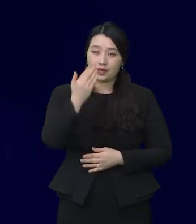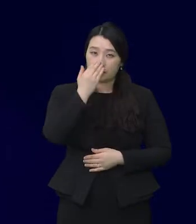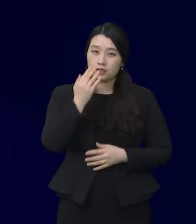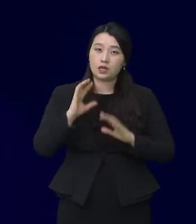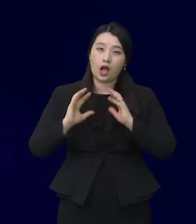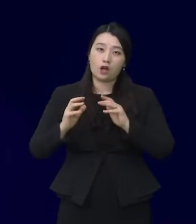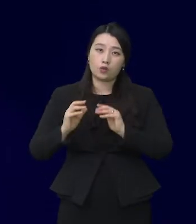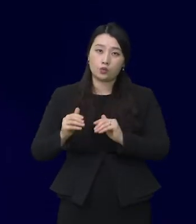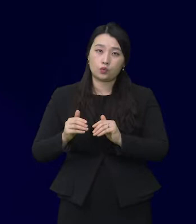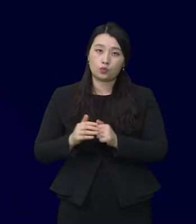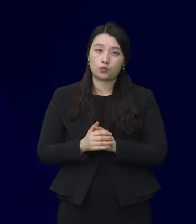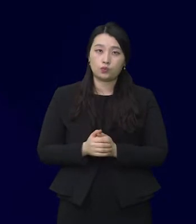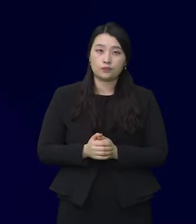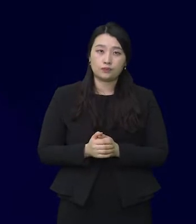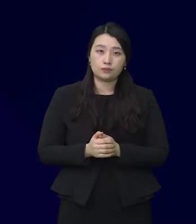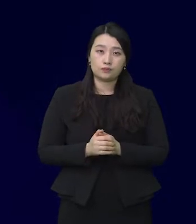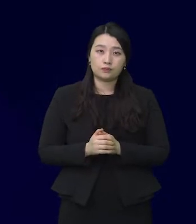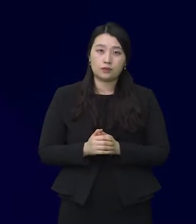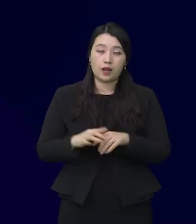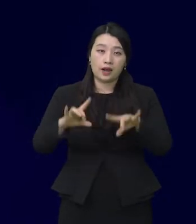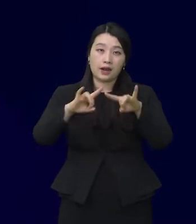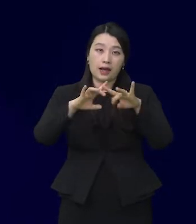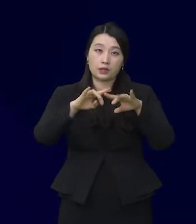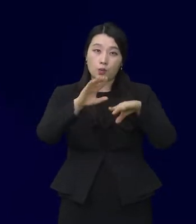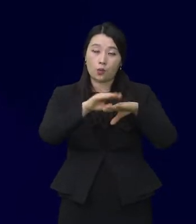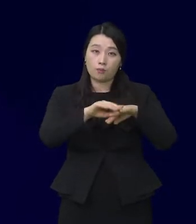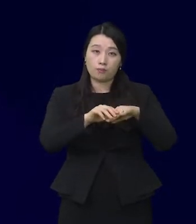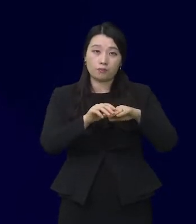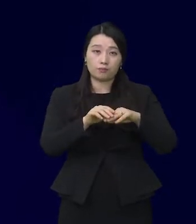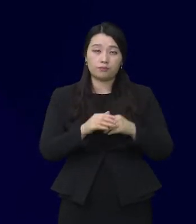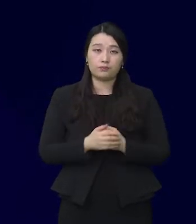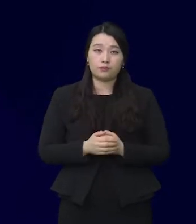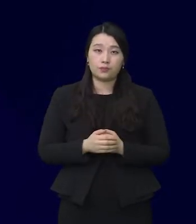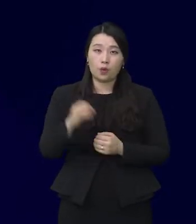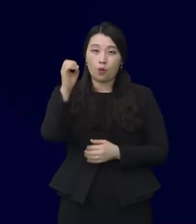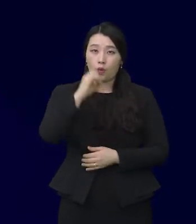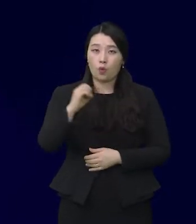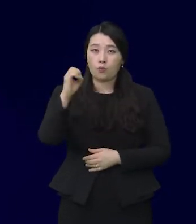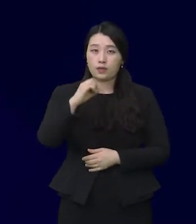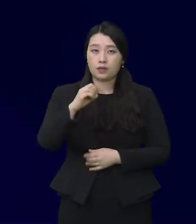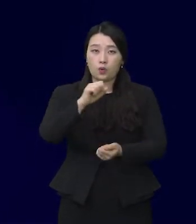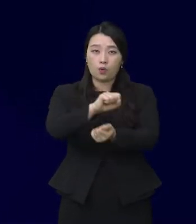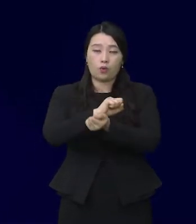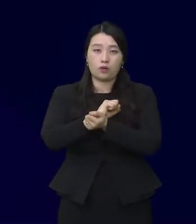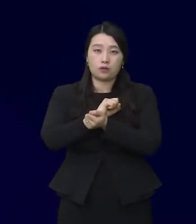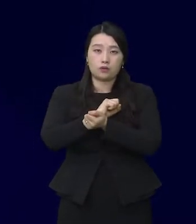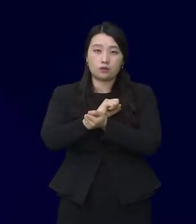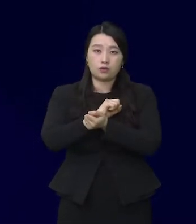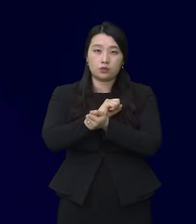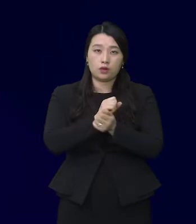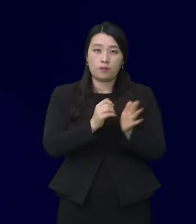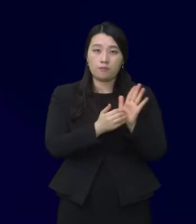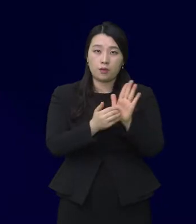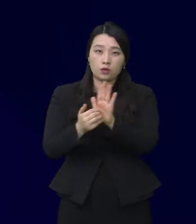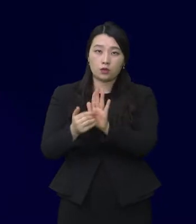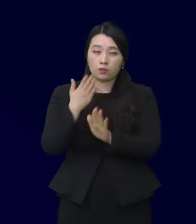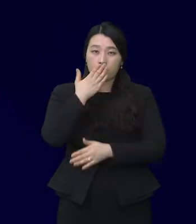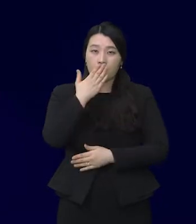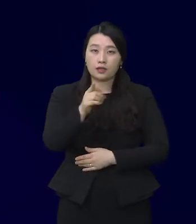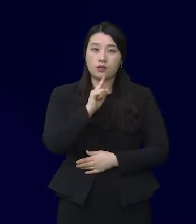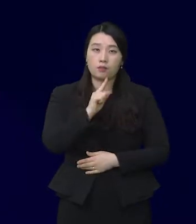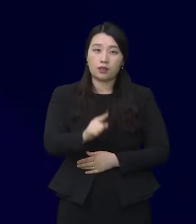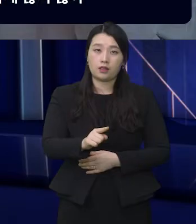이스라엘 보군 장관도 현재 라디오 방송에서 5 미크론 감염을 통한 집단 면역도 가능하다고